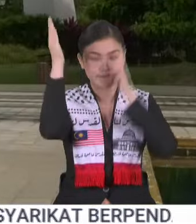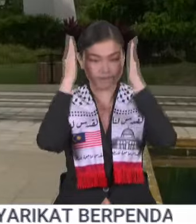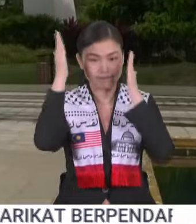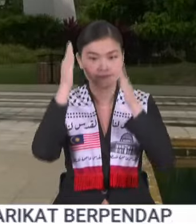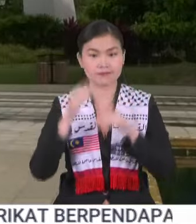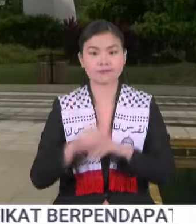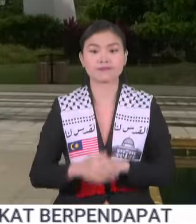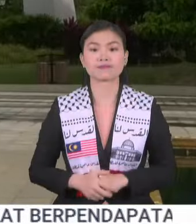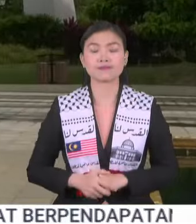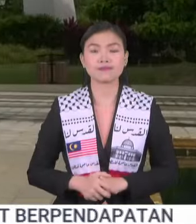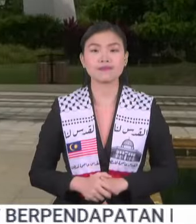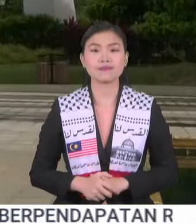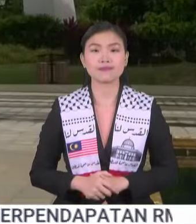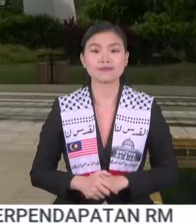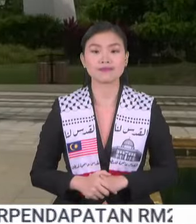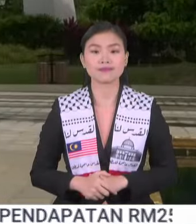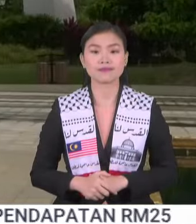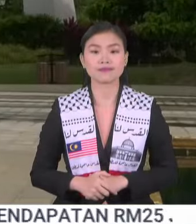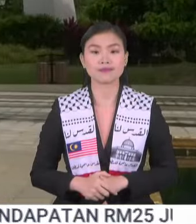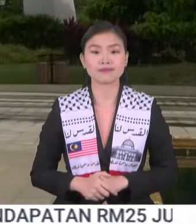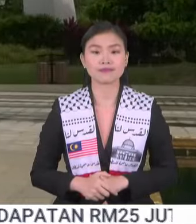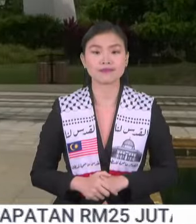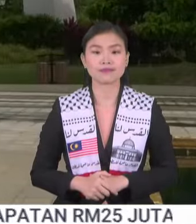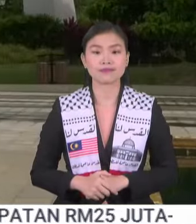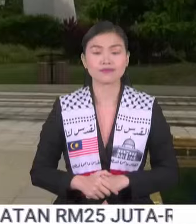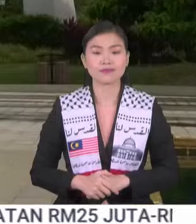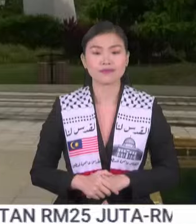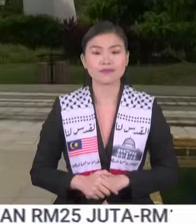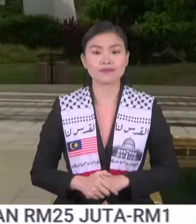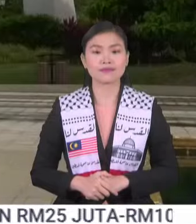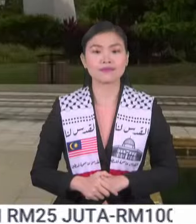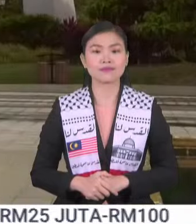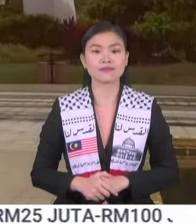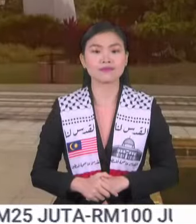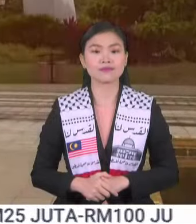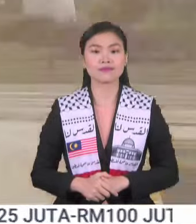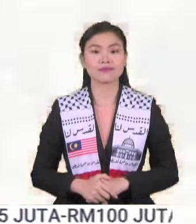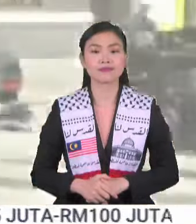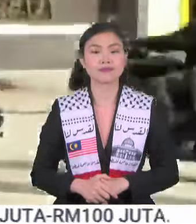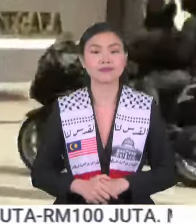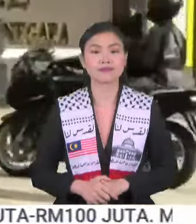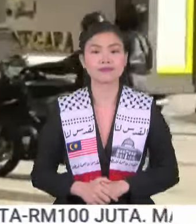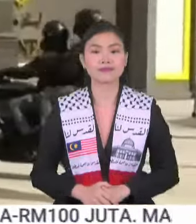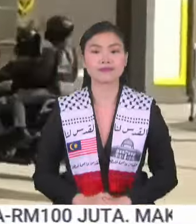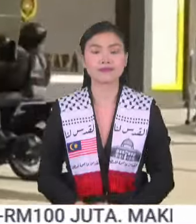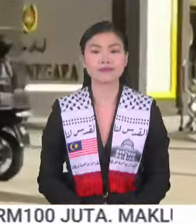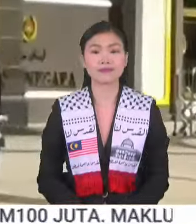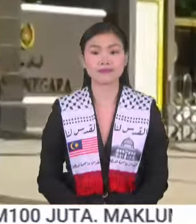Daulat Tuanku. Maisara Fauzi, RTM.